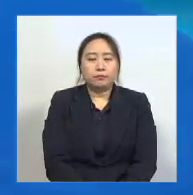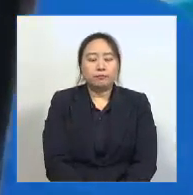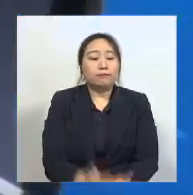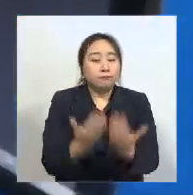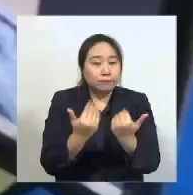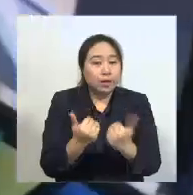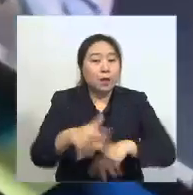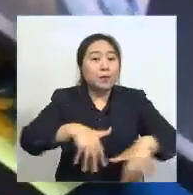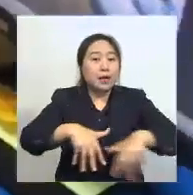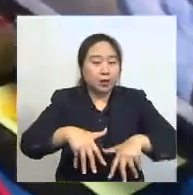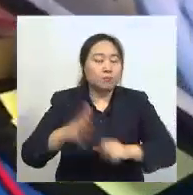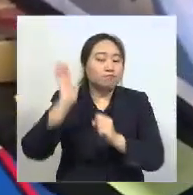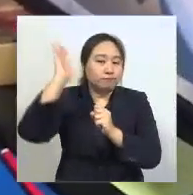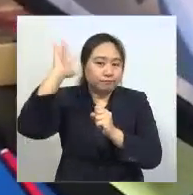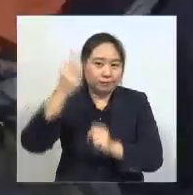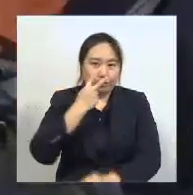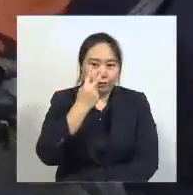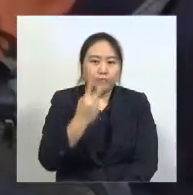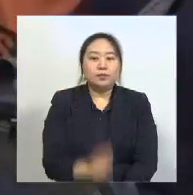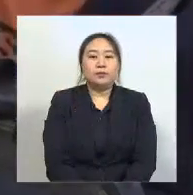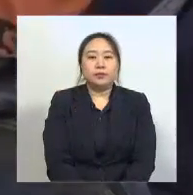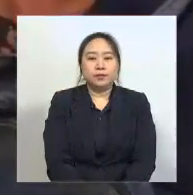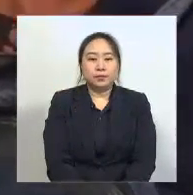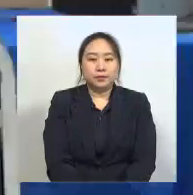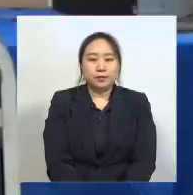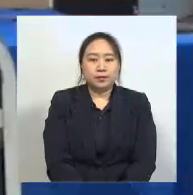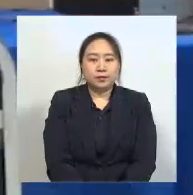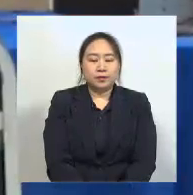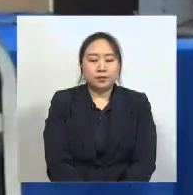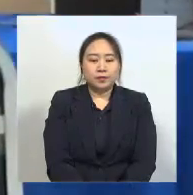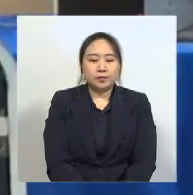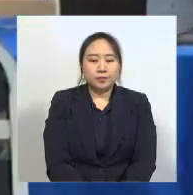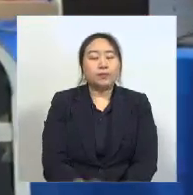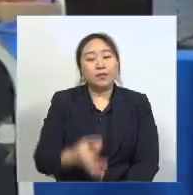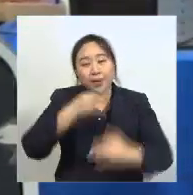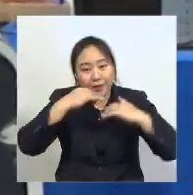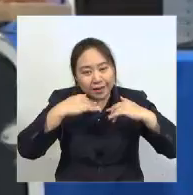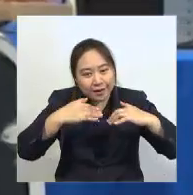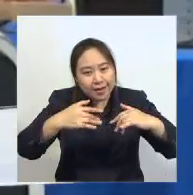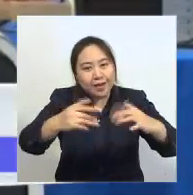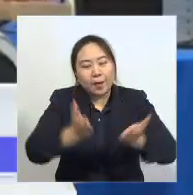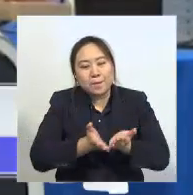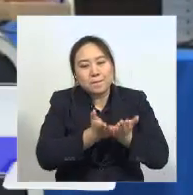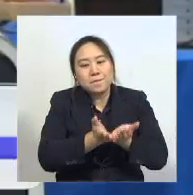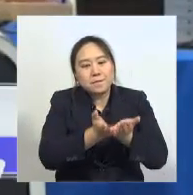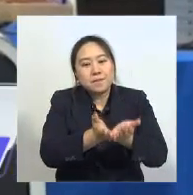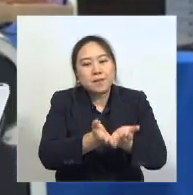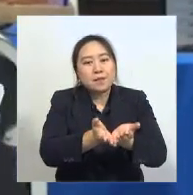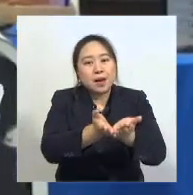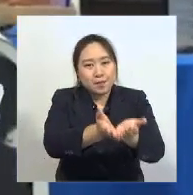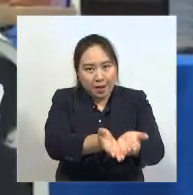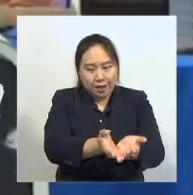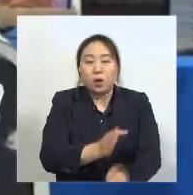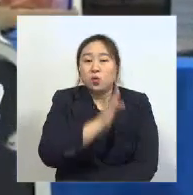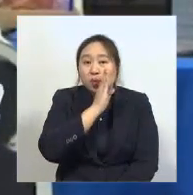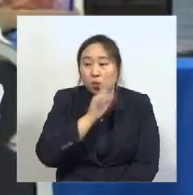ฟังความคิดเห็นของคุณนิยมกำพลกันค่ะ เราออกทะเลไปเดี๋ยวก็มาตรวจเ